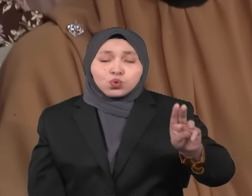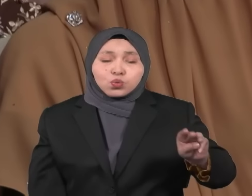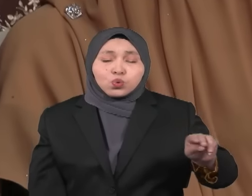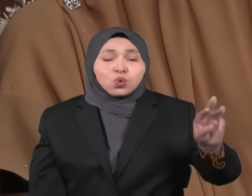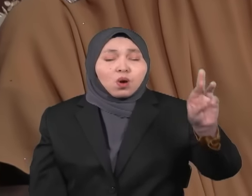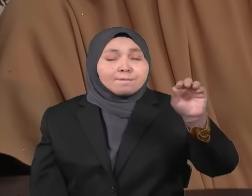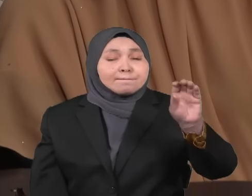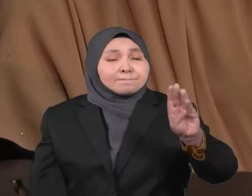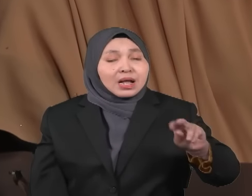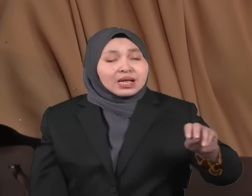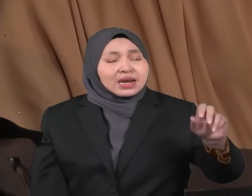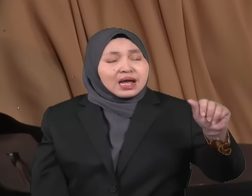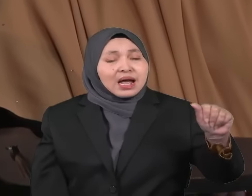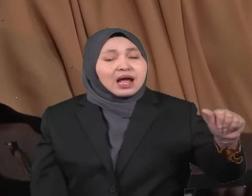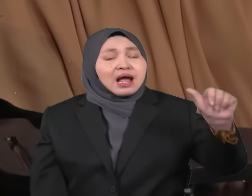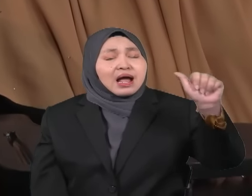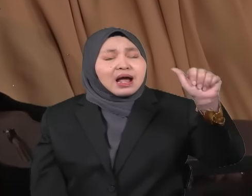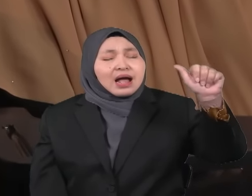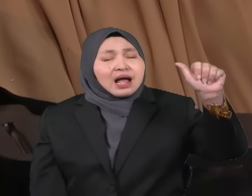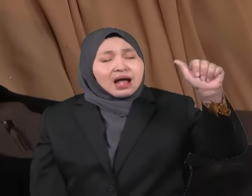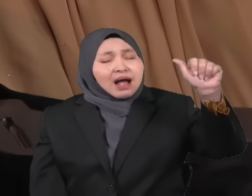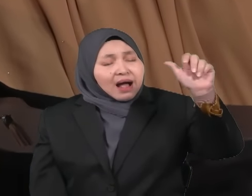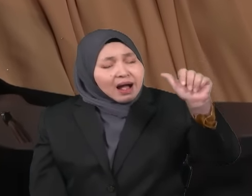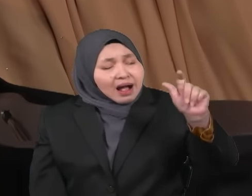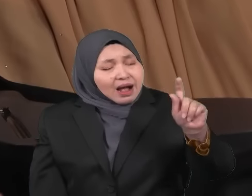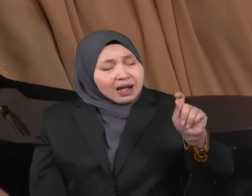yakulu rabbana